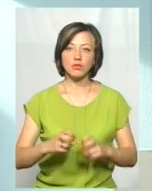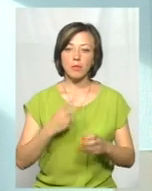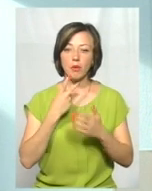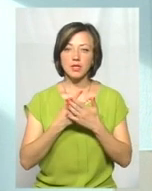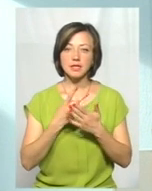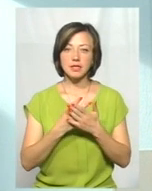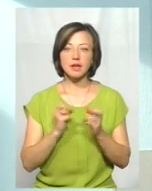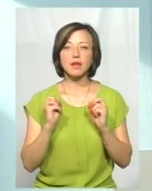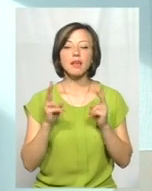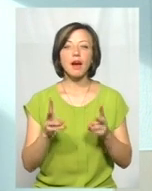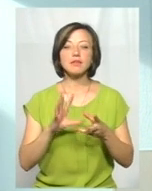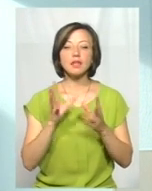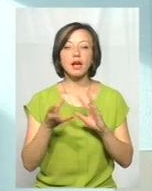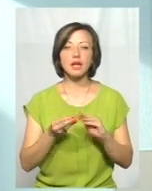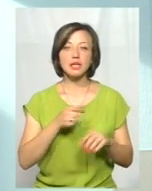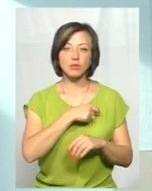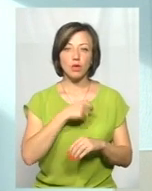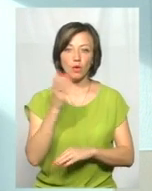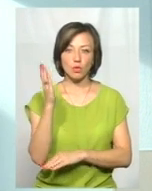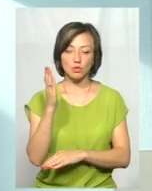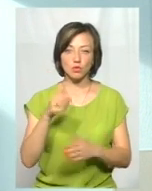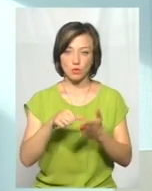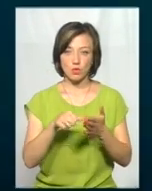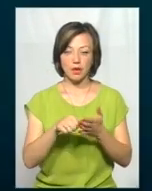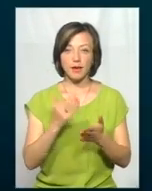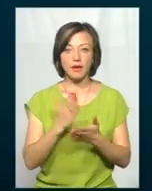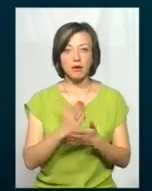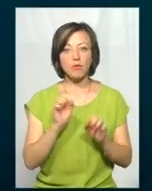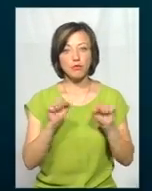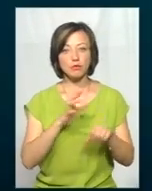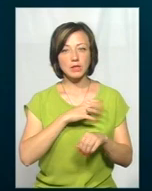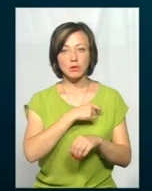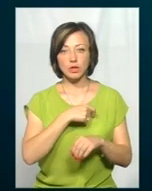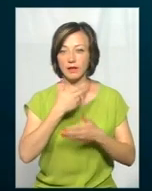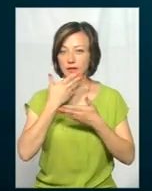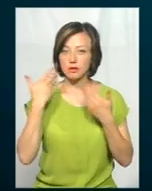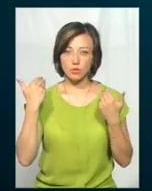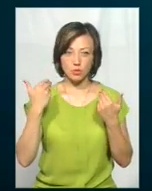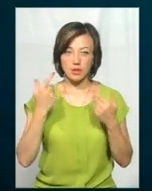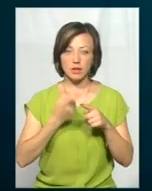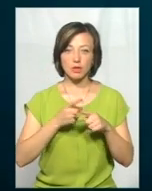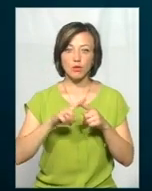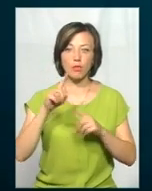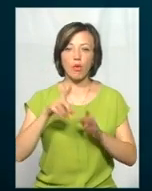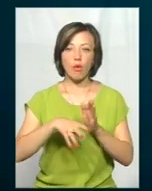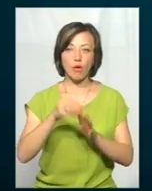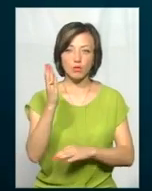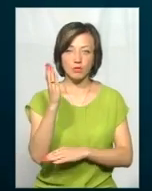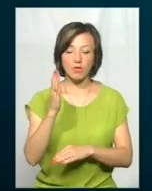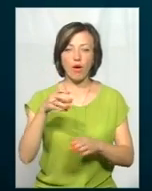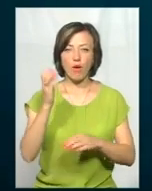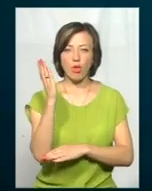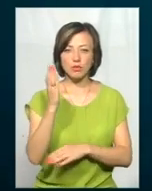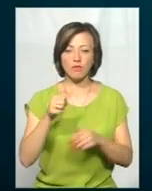показник, свідчить про те, як взагалі депутати голосують. Може бути, що депутат взагалі відсутній на цьому голосуванні. Під час